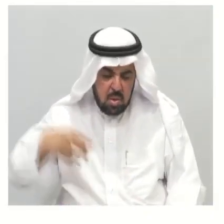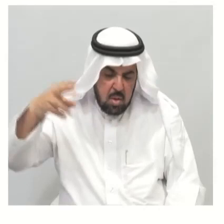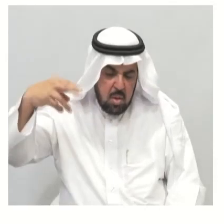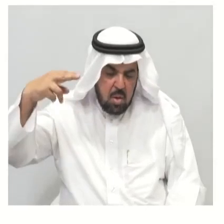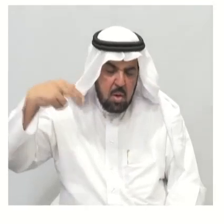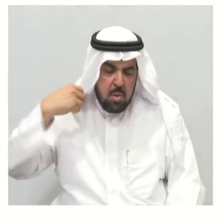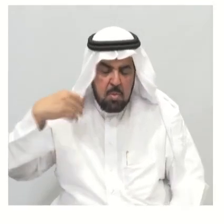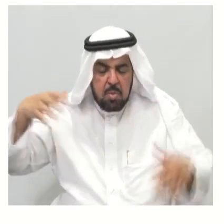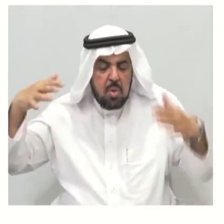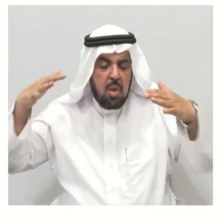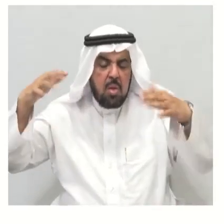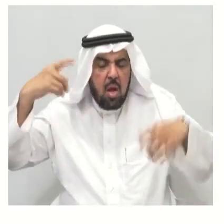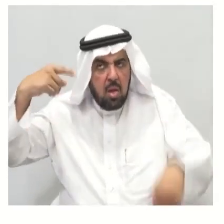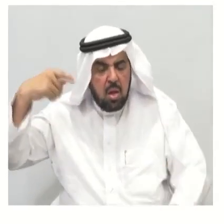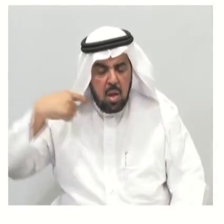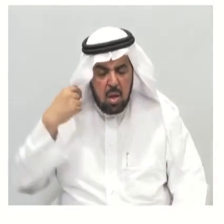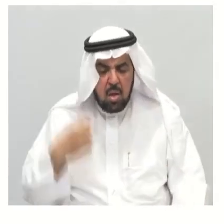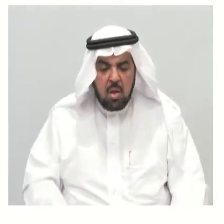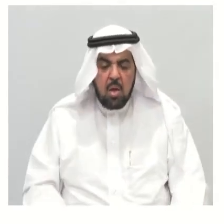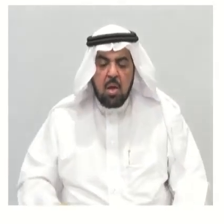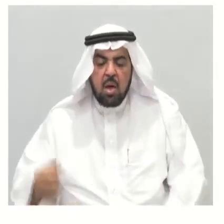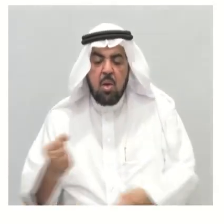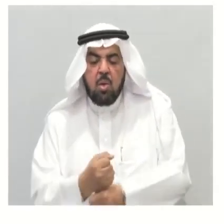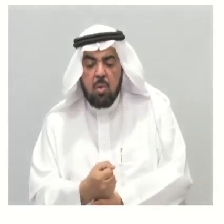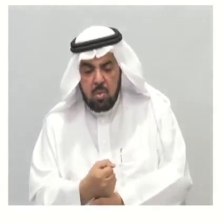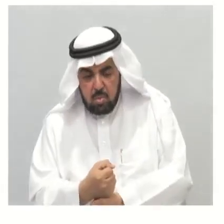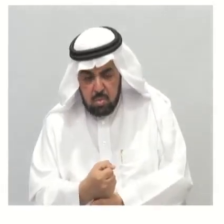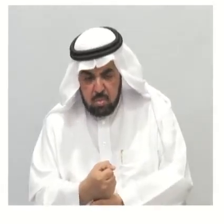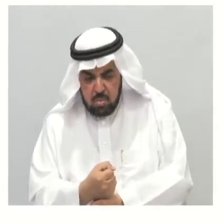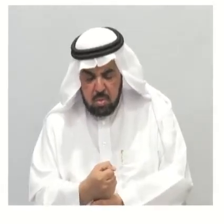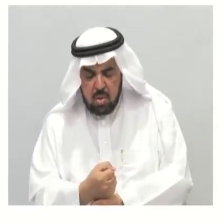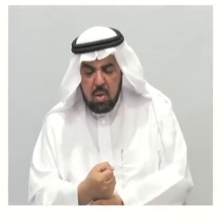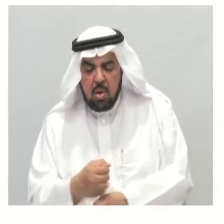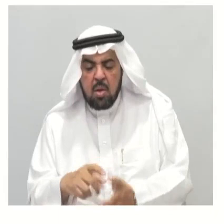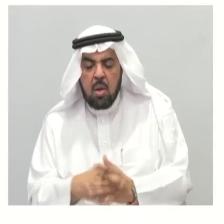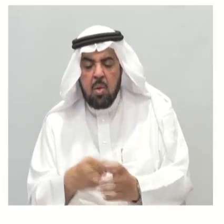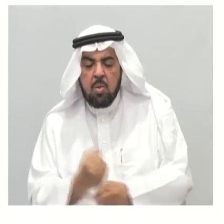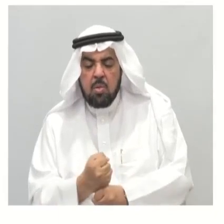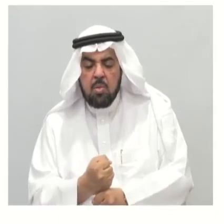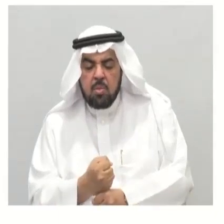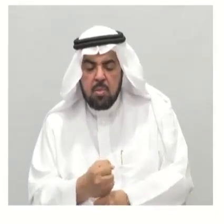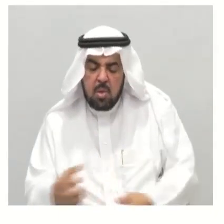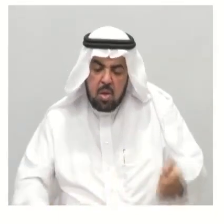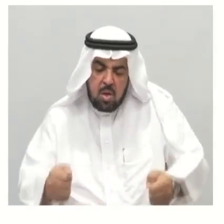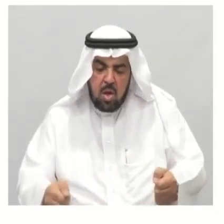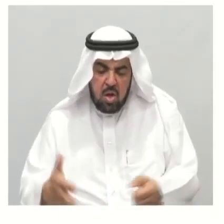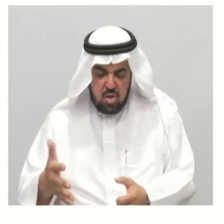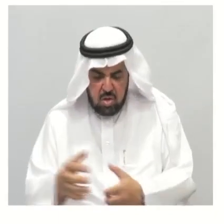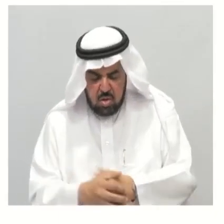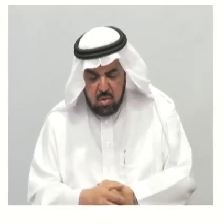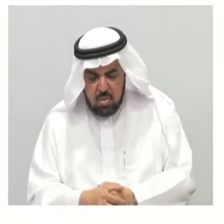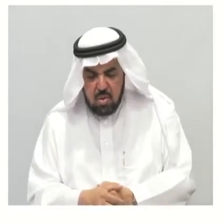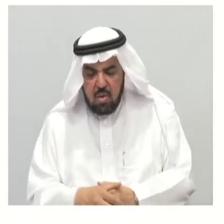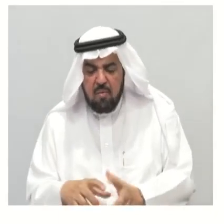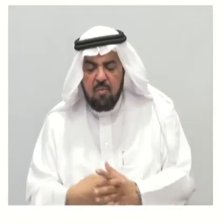تخيل عزيزي الطالب، عزيزتي الطالبة، أنك تقوم بعمل التالي: ستأخذ سيارة